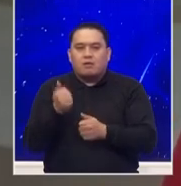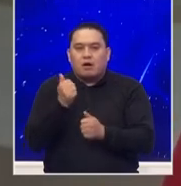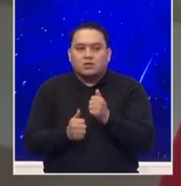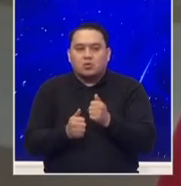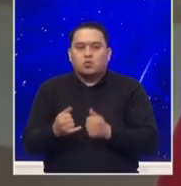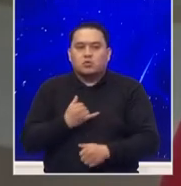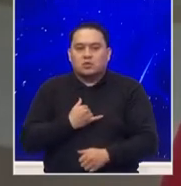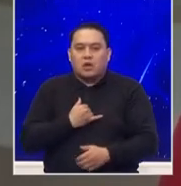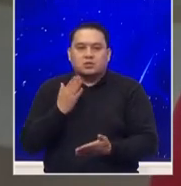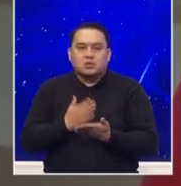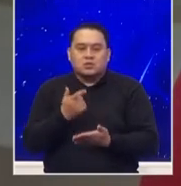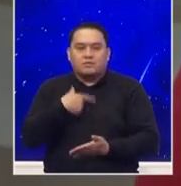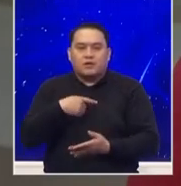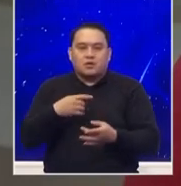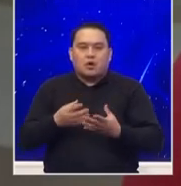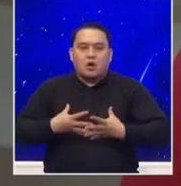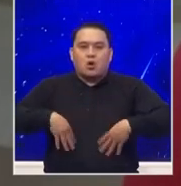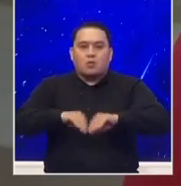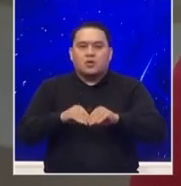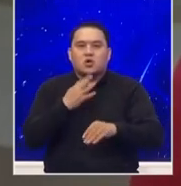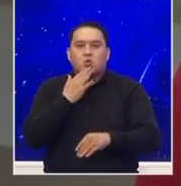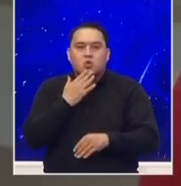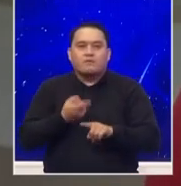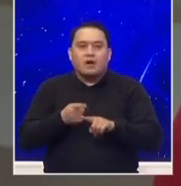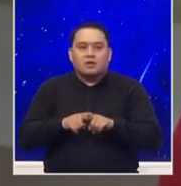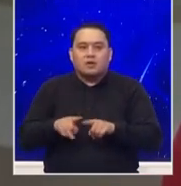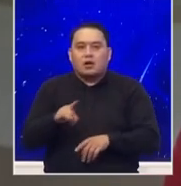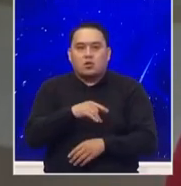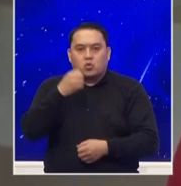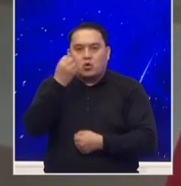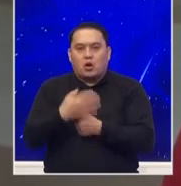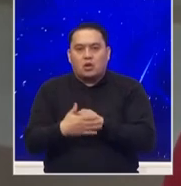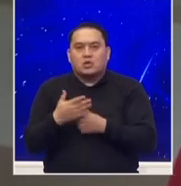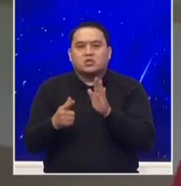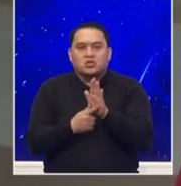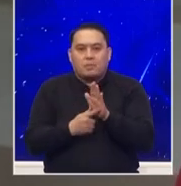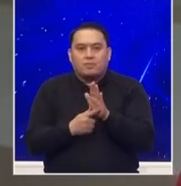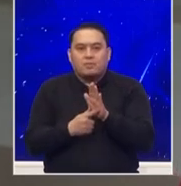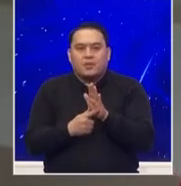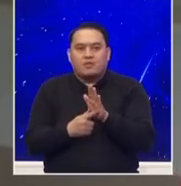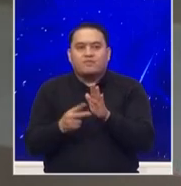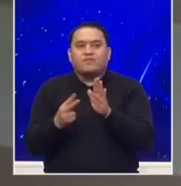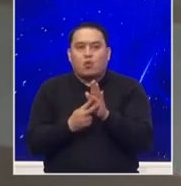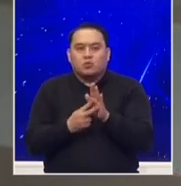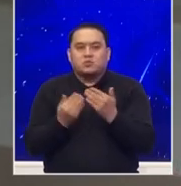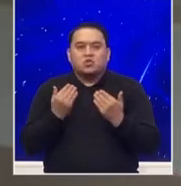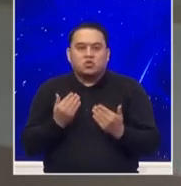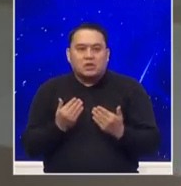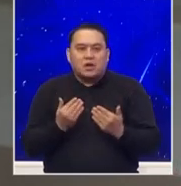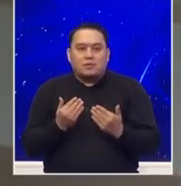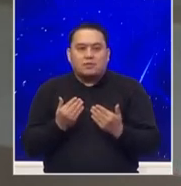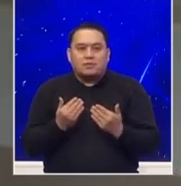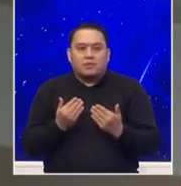у нас есть свои этнообъединения. В этом районе, в Бекшиказахском районе, их 7, даже говорят 8, да, сейчас тоже